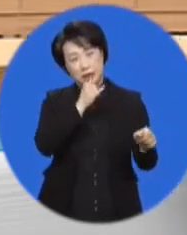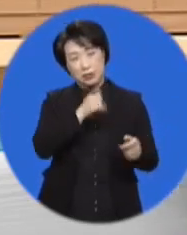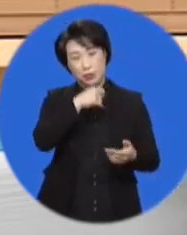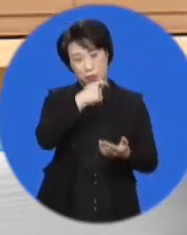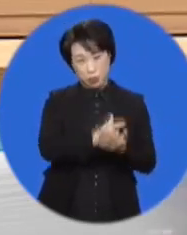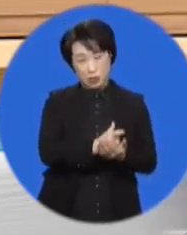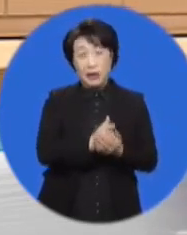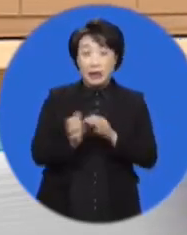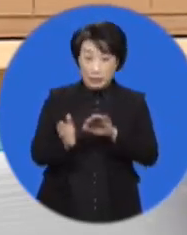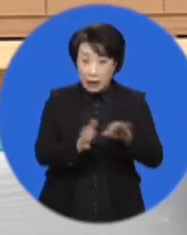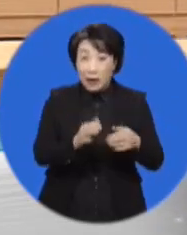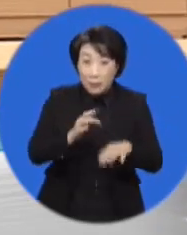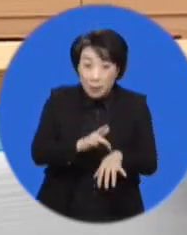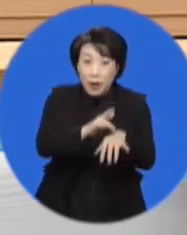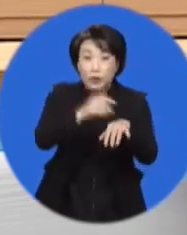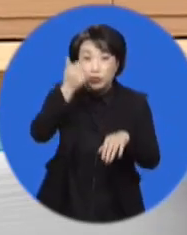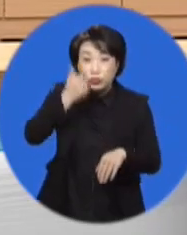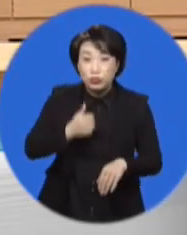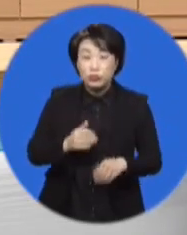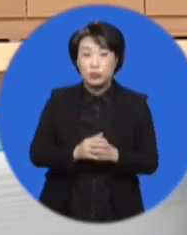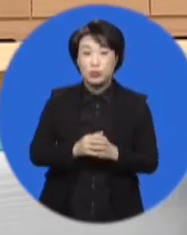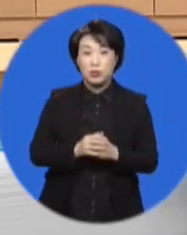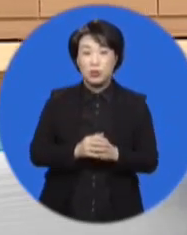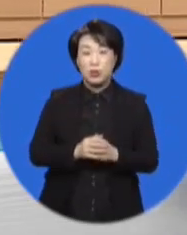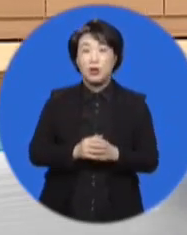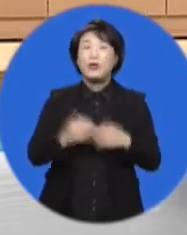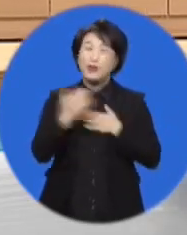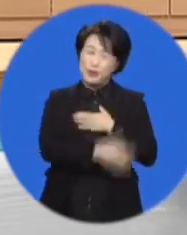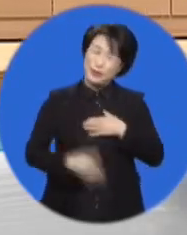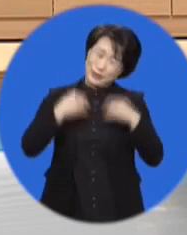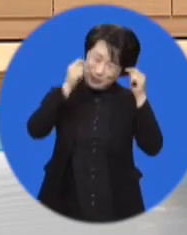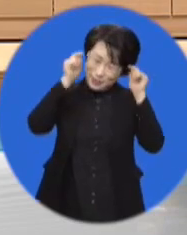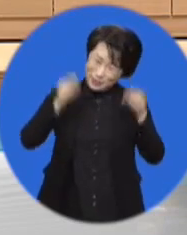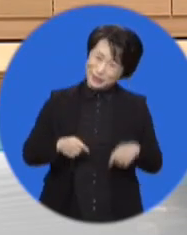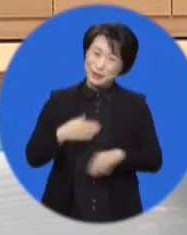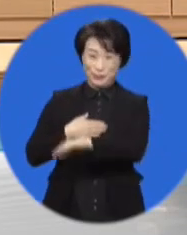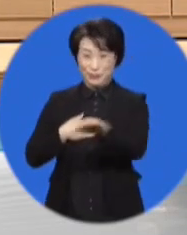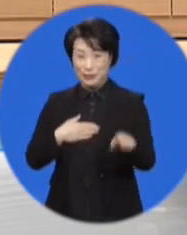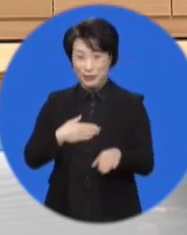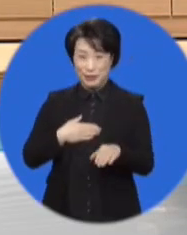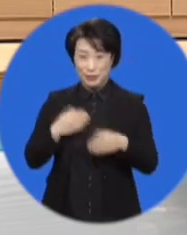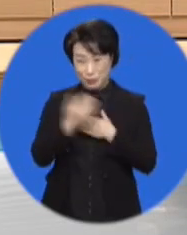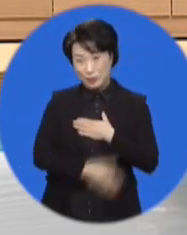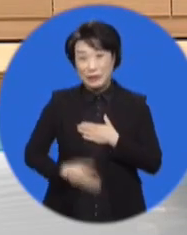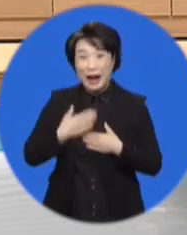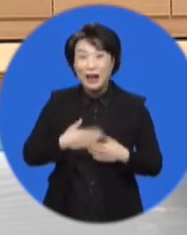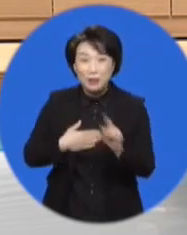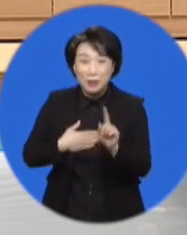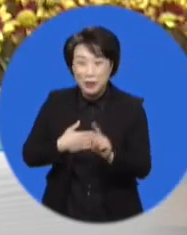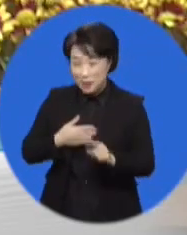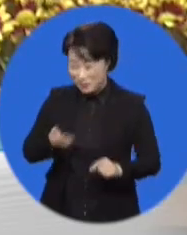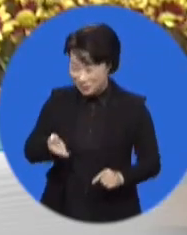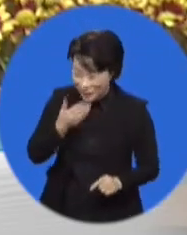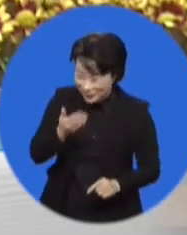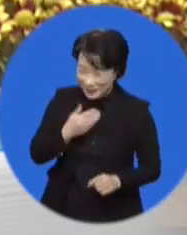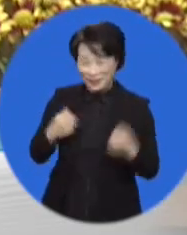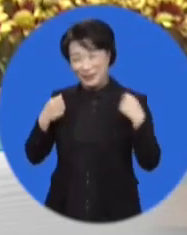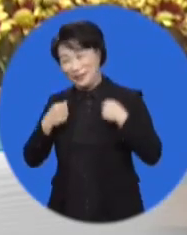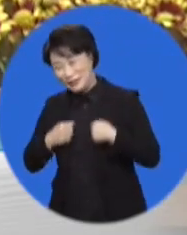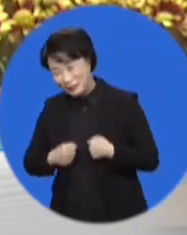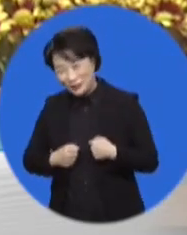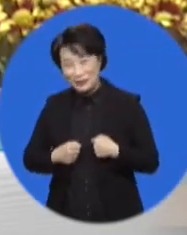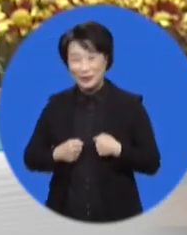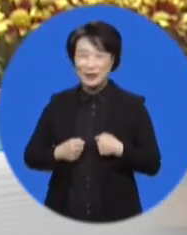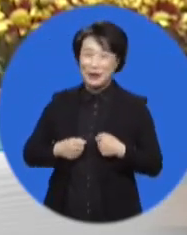이마귀라는건이어리석은육신육신은아는것이먹는거입는